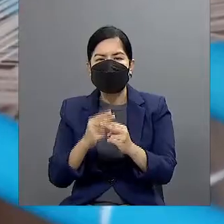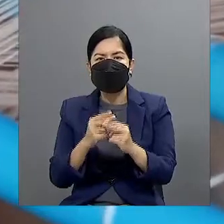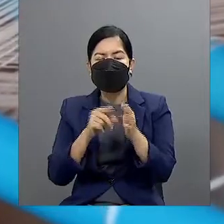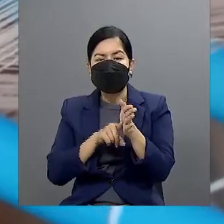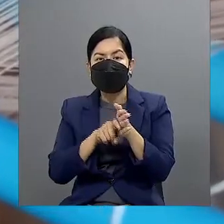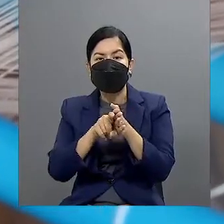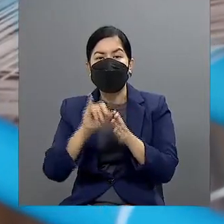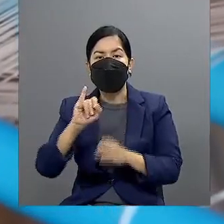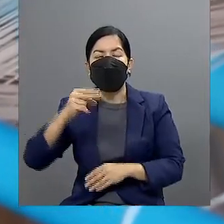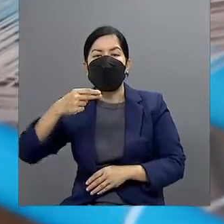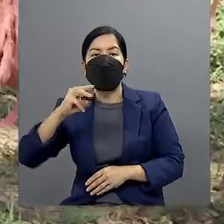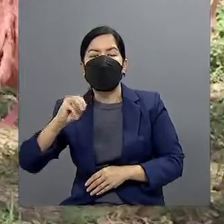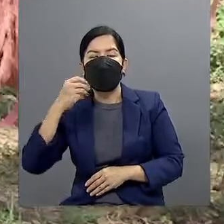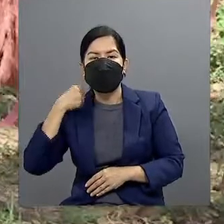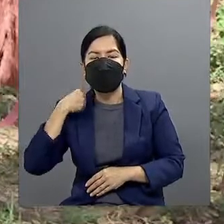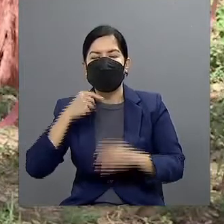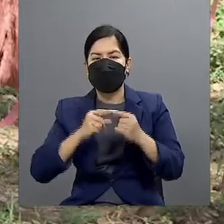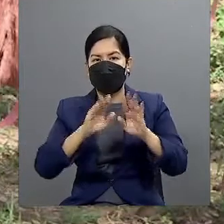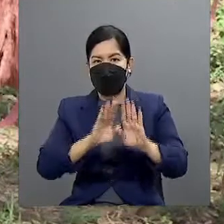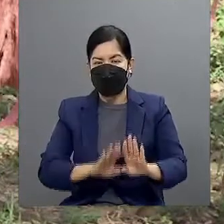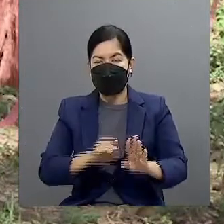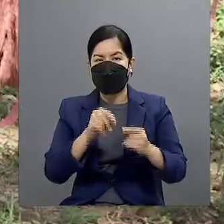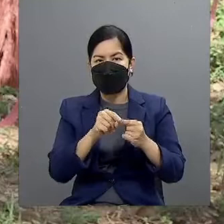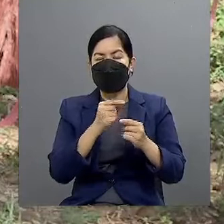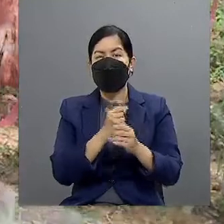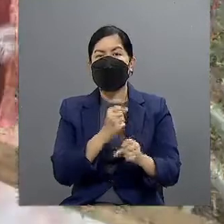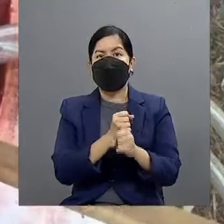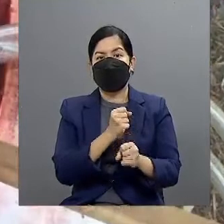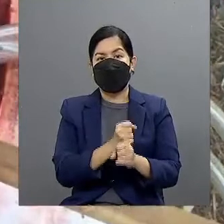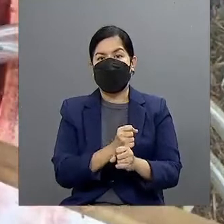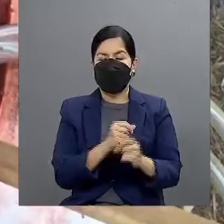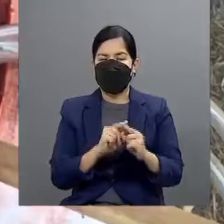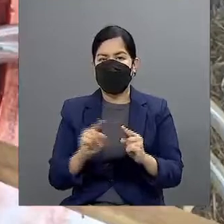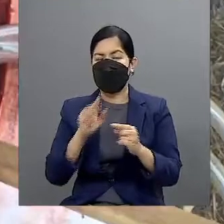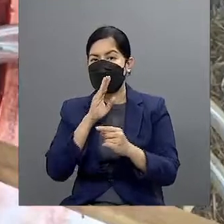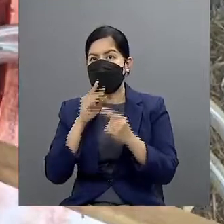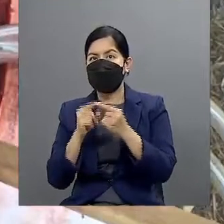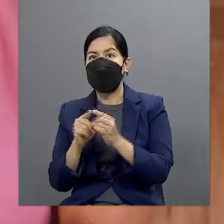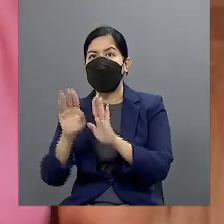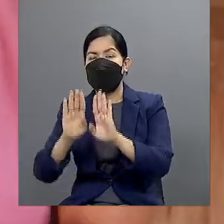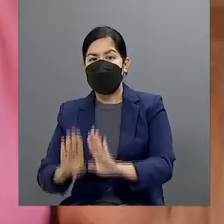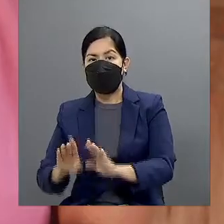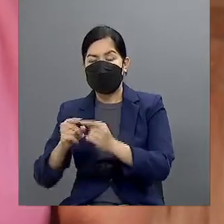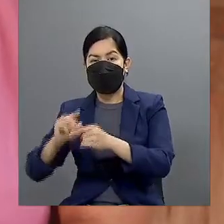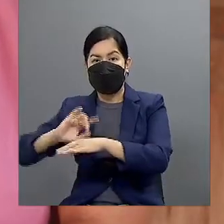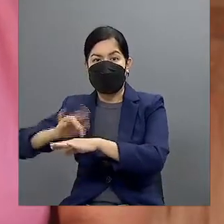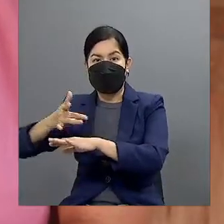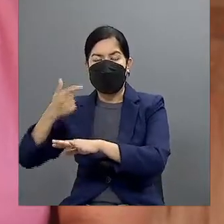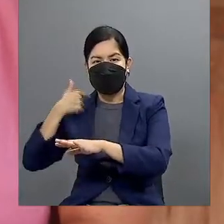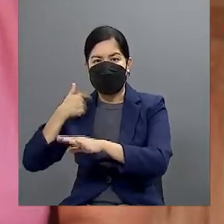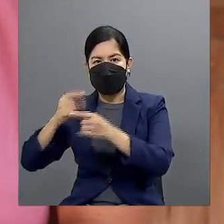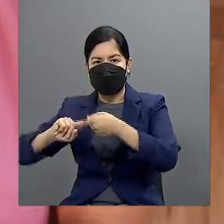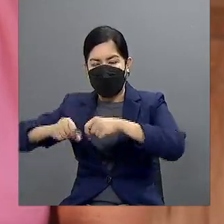ห์ส่วนเส้นใยที่ธรรมชาติเนี่ยเราใช้เส้นฝ้ายแล้วก็ย้อมสีเองตามธรรมชาติโดยใช้